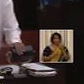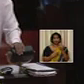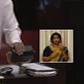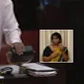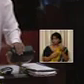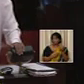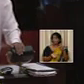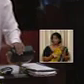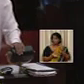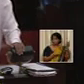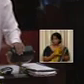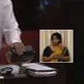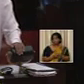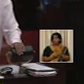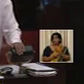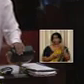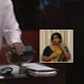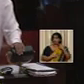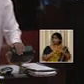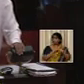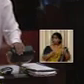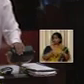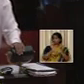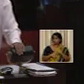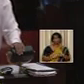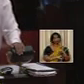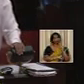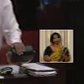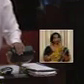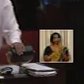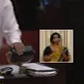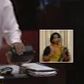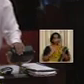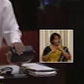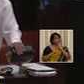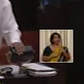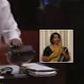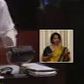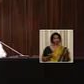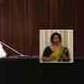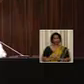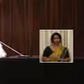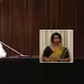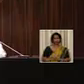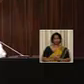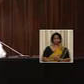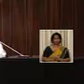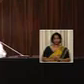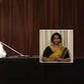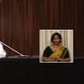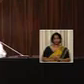ටික ආපහු ලබාගෙන අපිට පුළුවන් මේ රටේ ගොවියට ශක්තිය ලබා දෙන්න. ඒකයි අපි මේ හඳුනගන්නේ. හොඳයි. ගරු